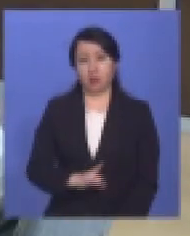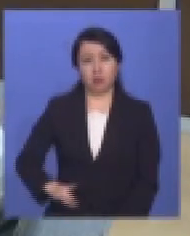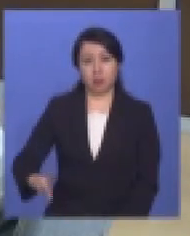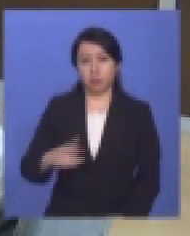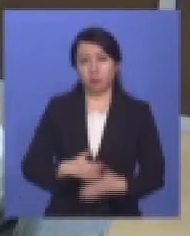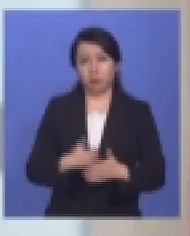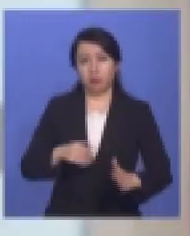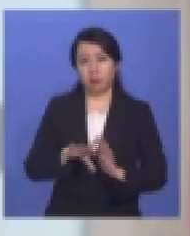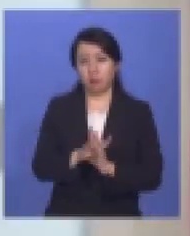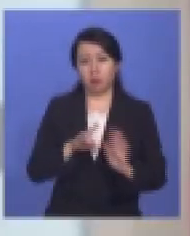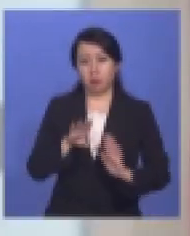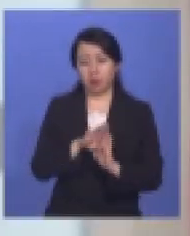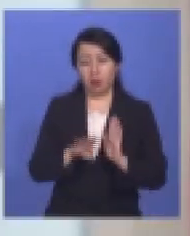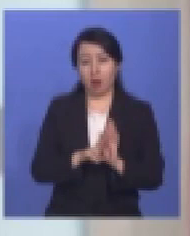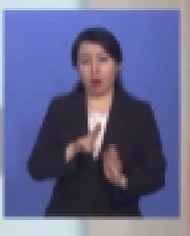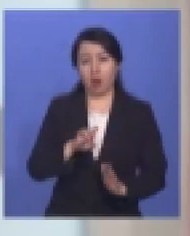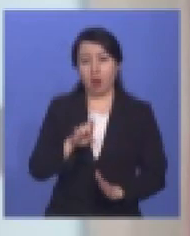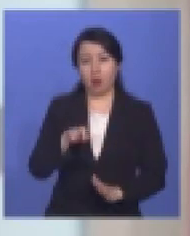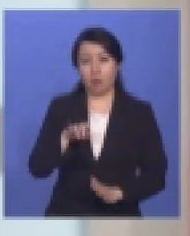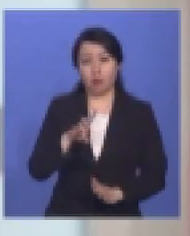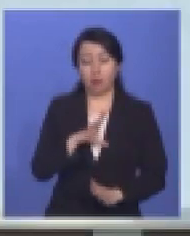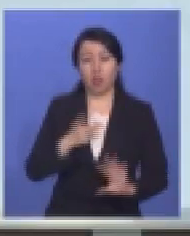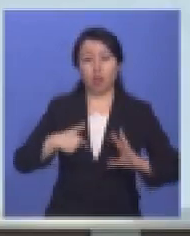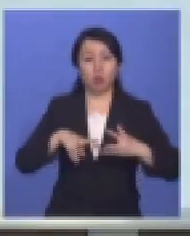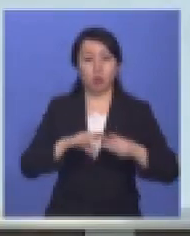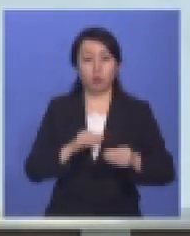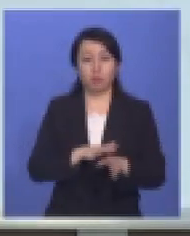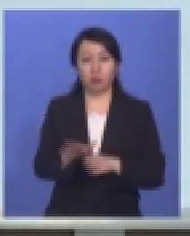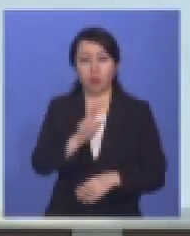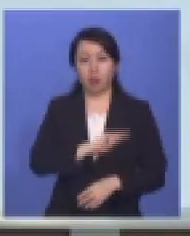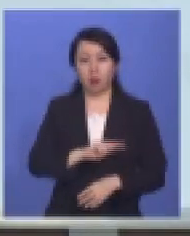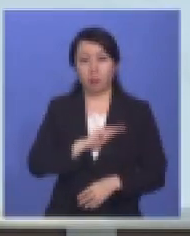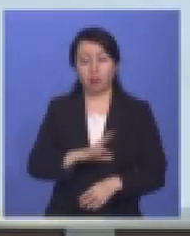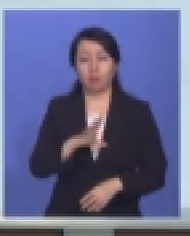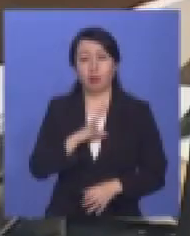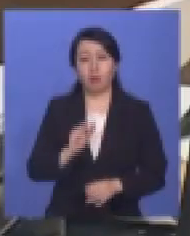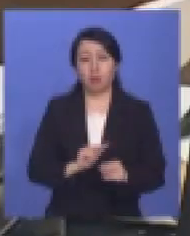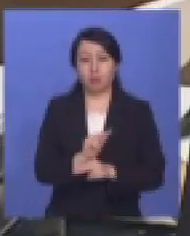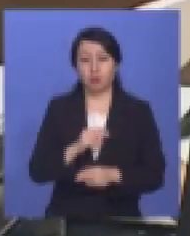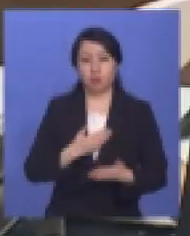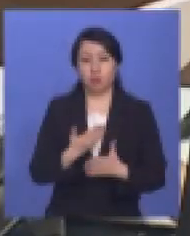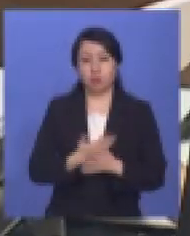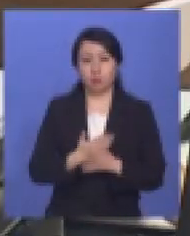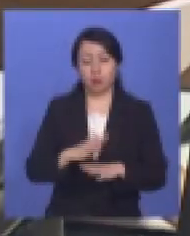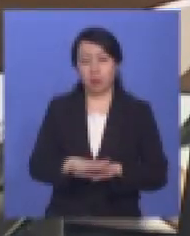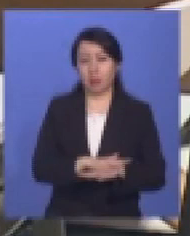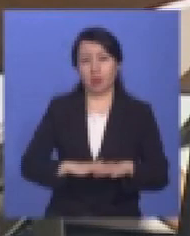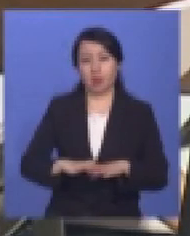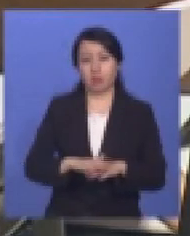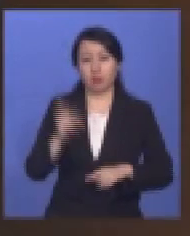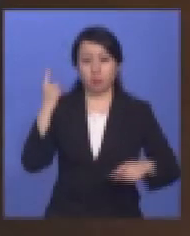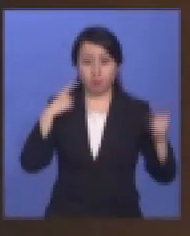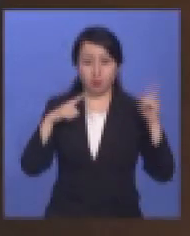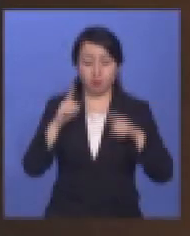Республиканский предвыборный штаб кандидата Каракат Абден подвел итоги проделанной работы. Были изучены запросы со стороны населения,